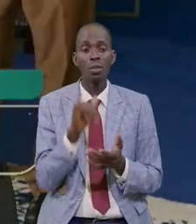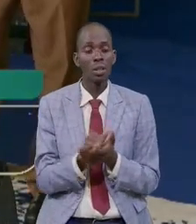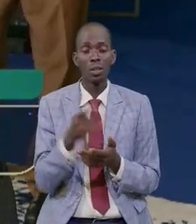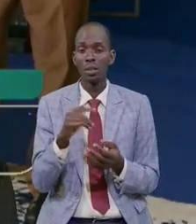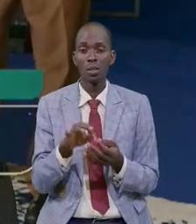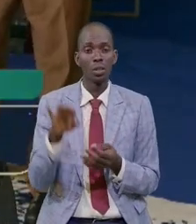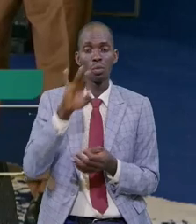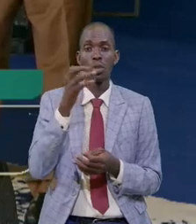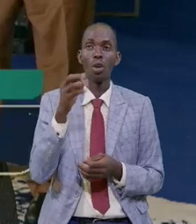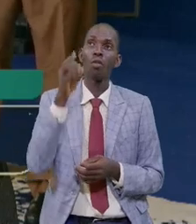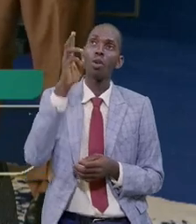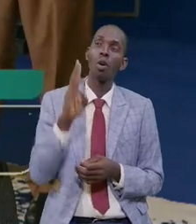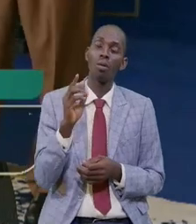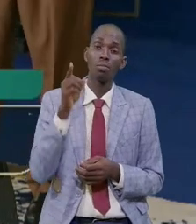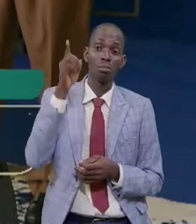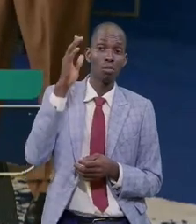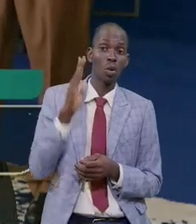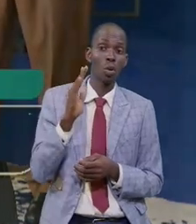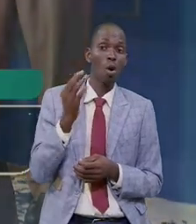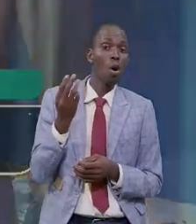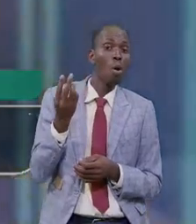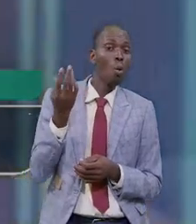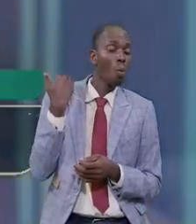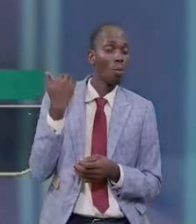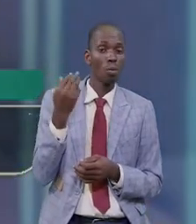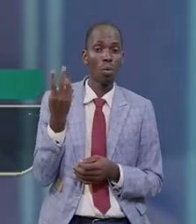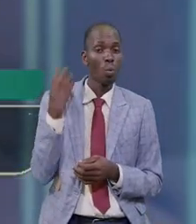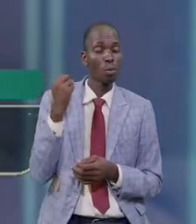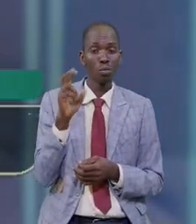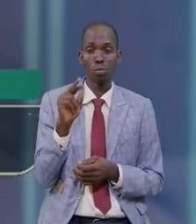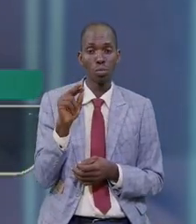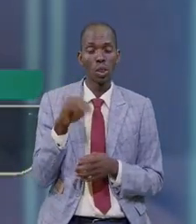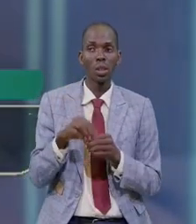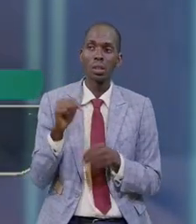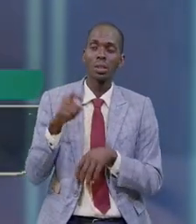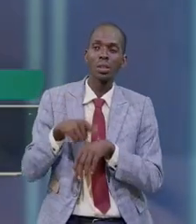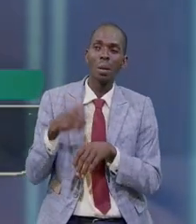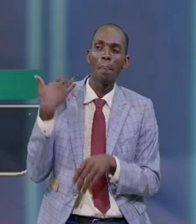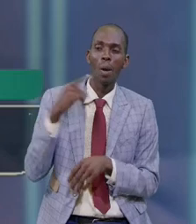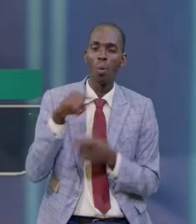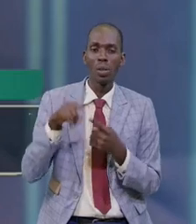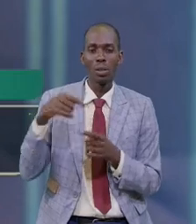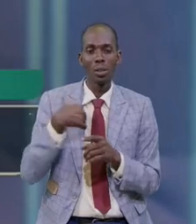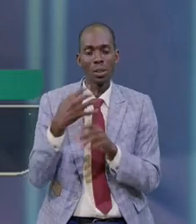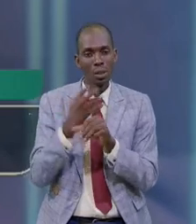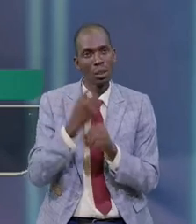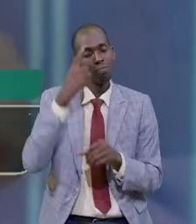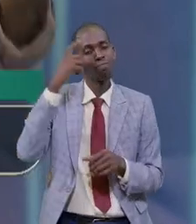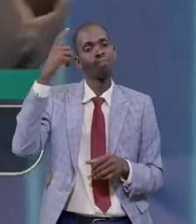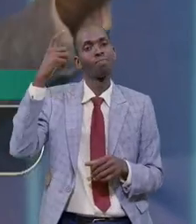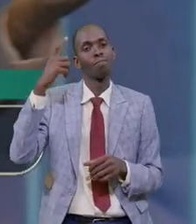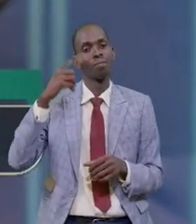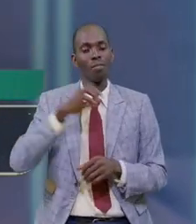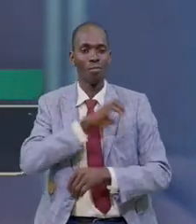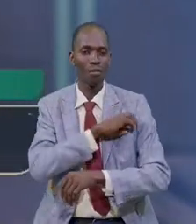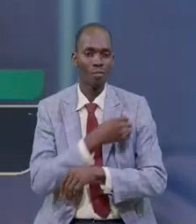de Dieu était au passé quand il avait un rêveun rêve